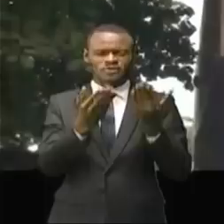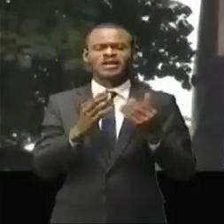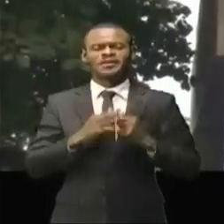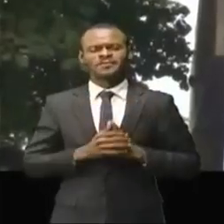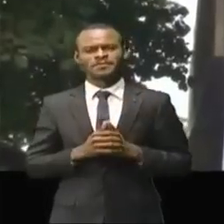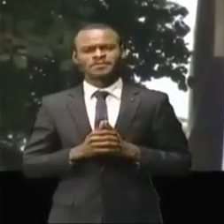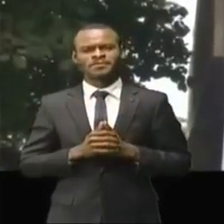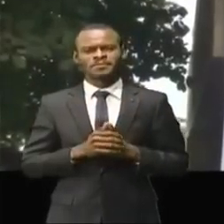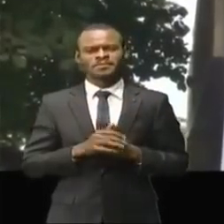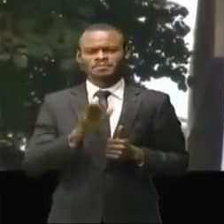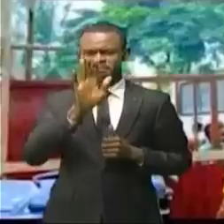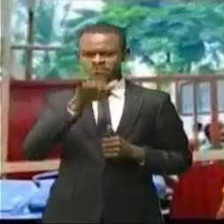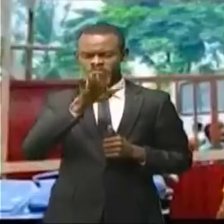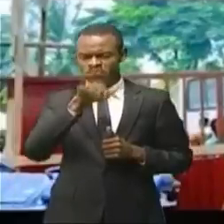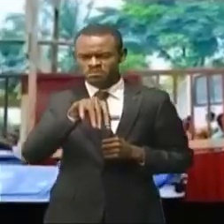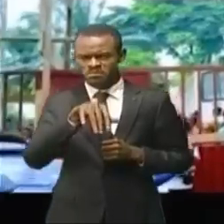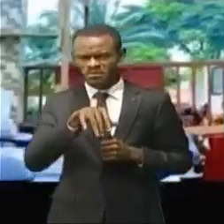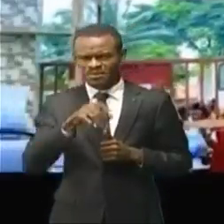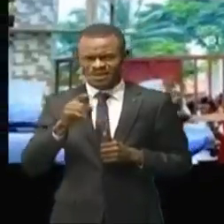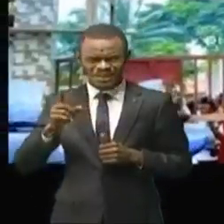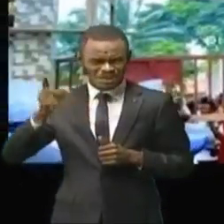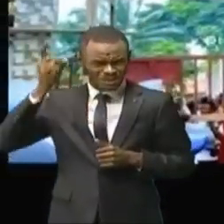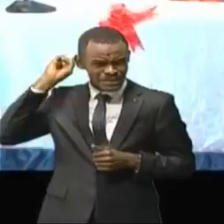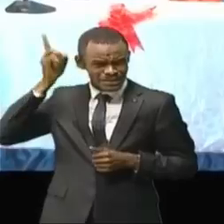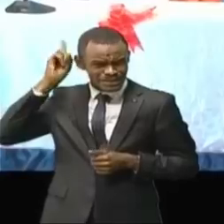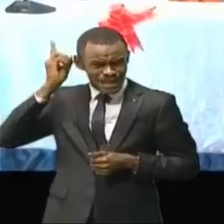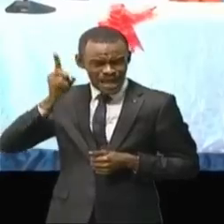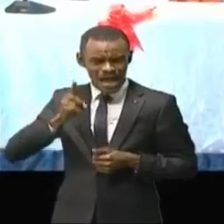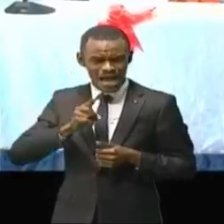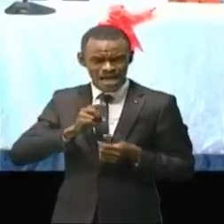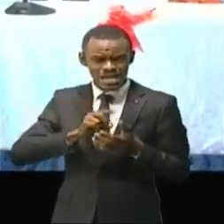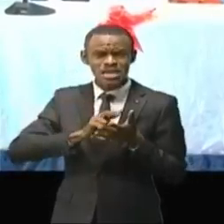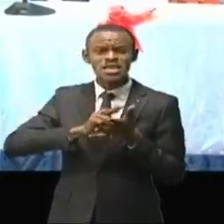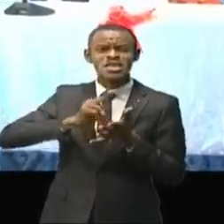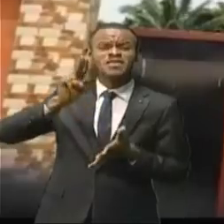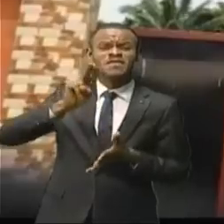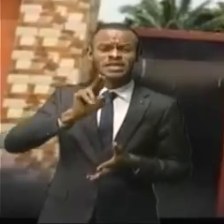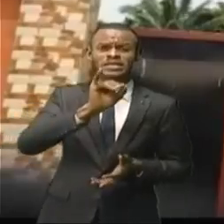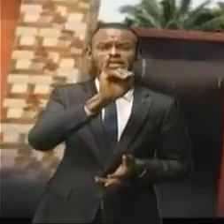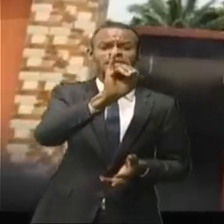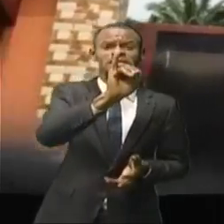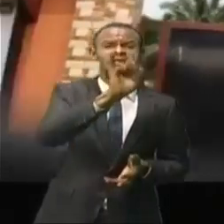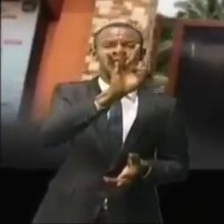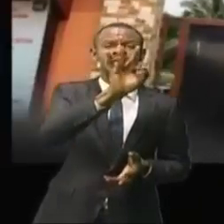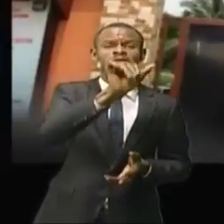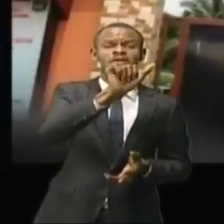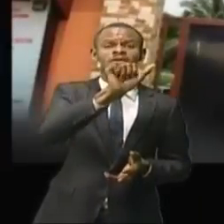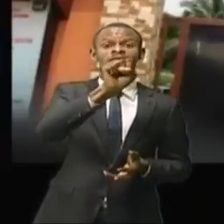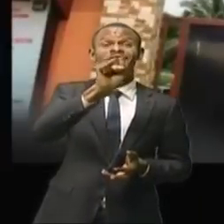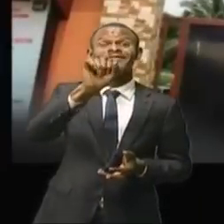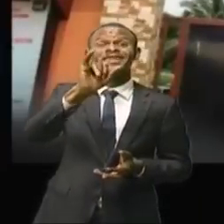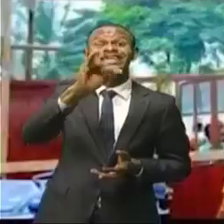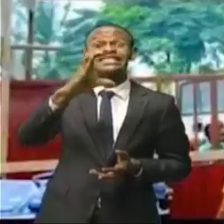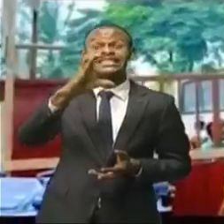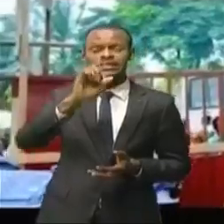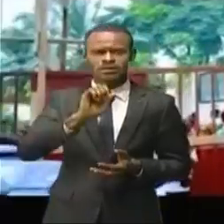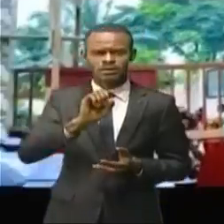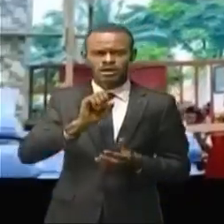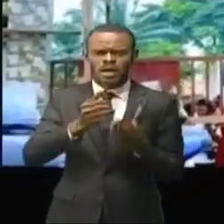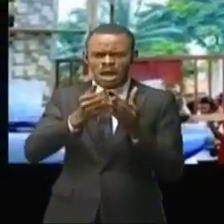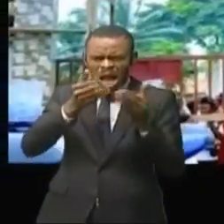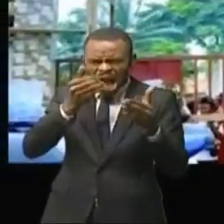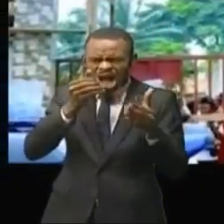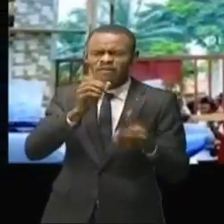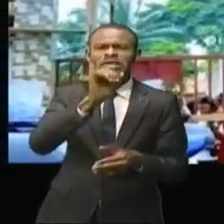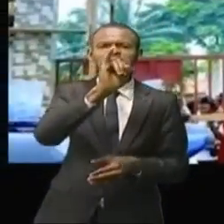a ceux qui l'ont fréquenté à l'époque de listie Institut des sciences et techniques de l'information et d'autres lorsque listie est